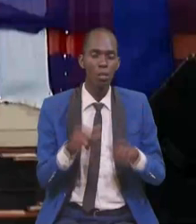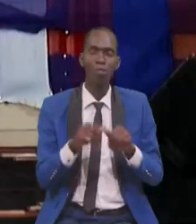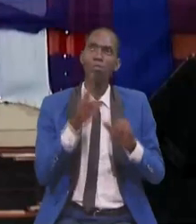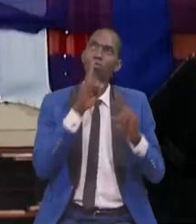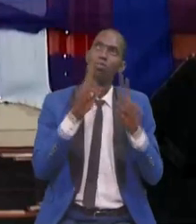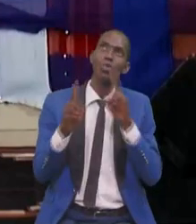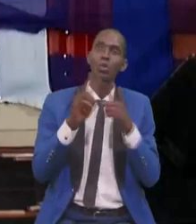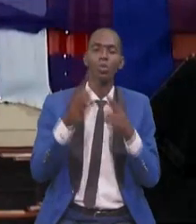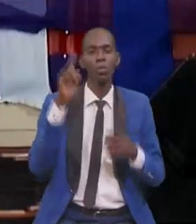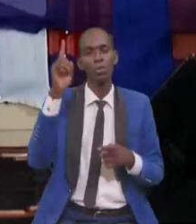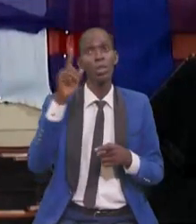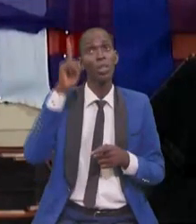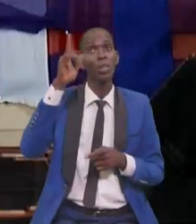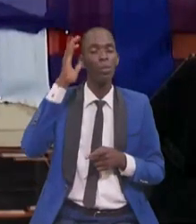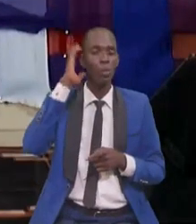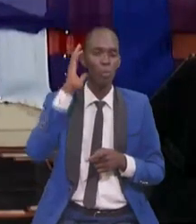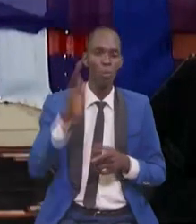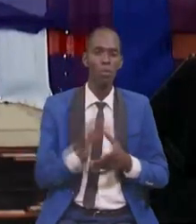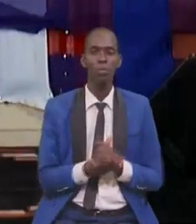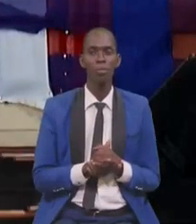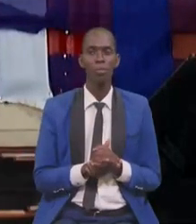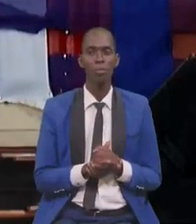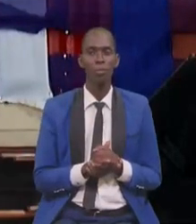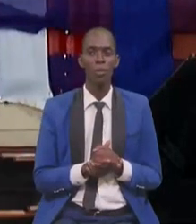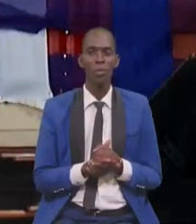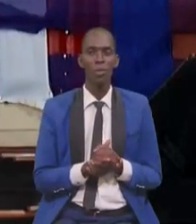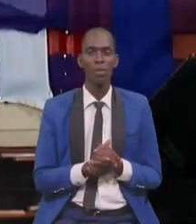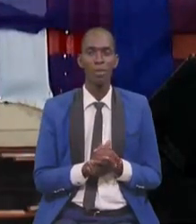Dis-lui, il va le faire pour toi.